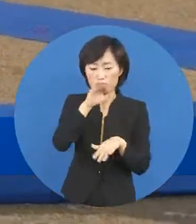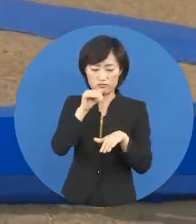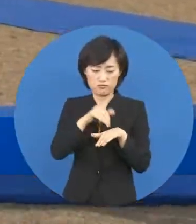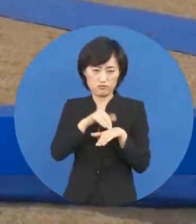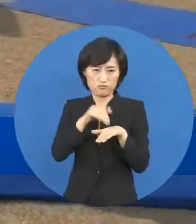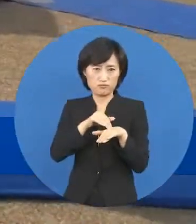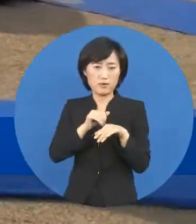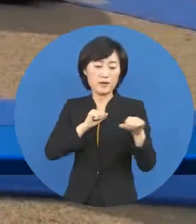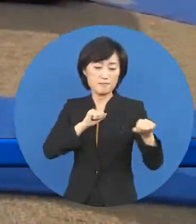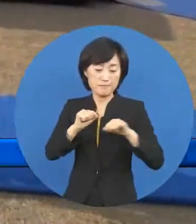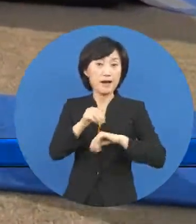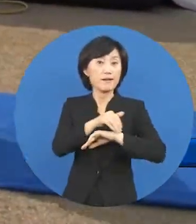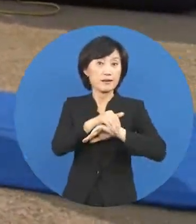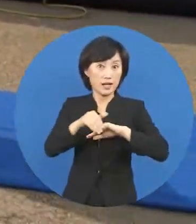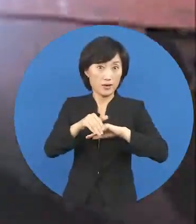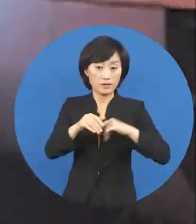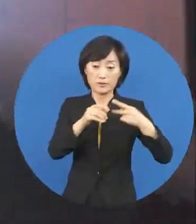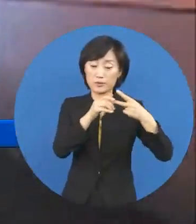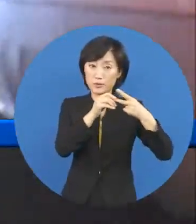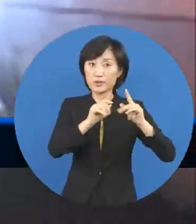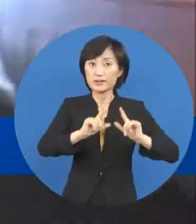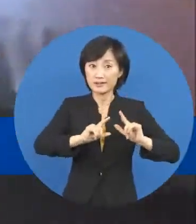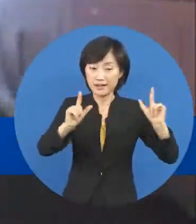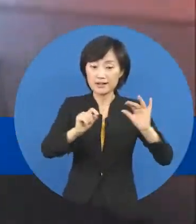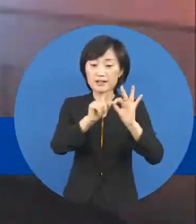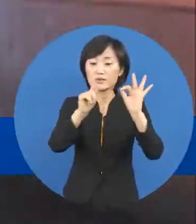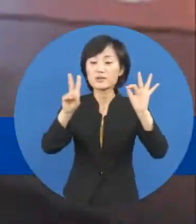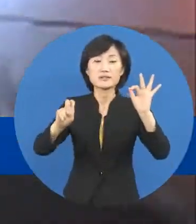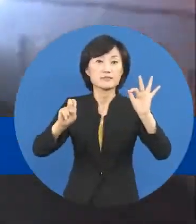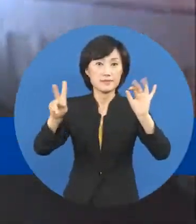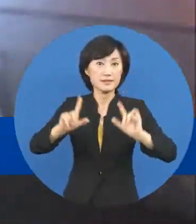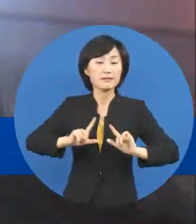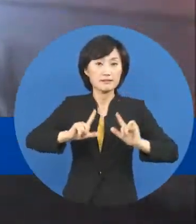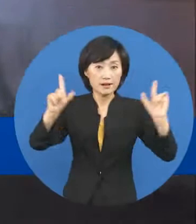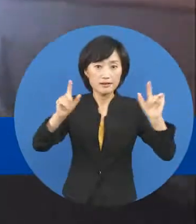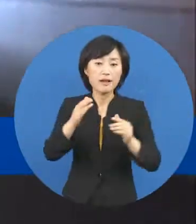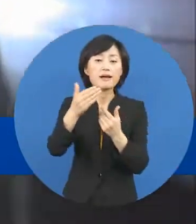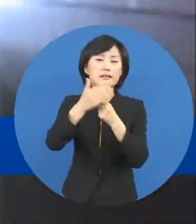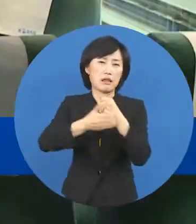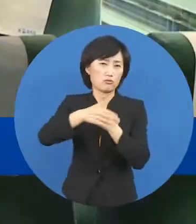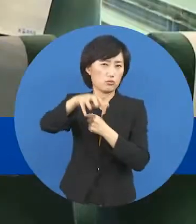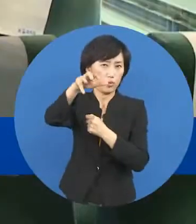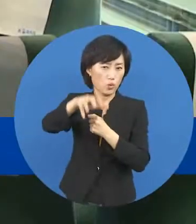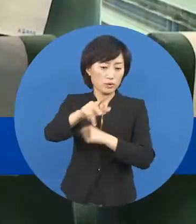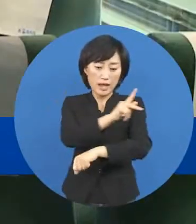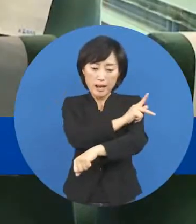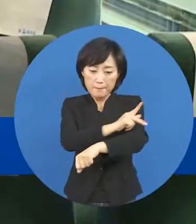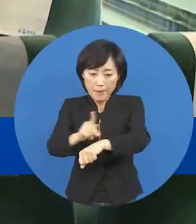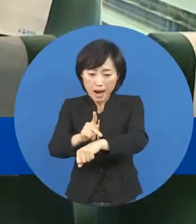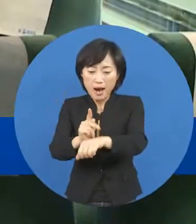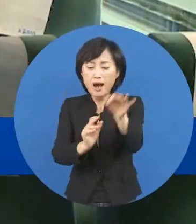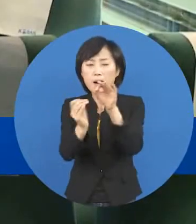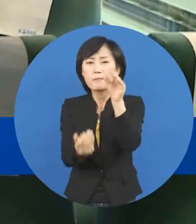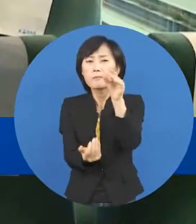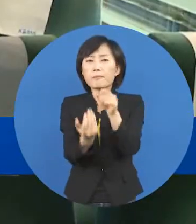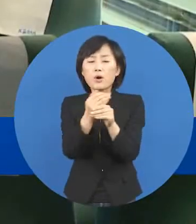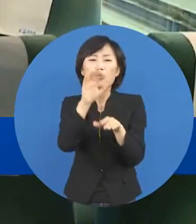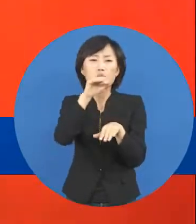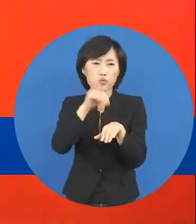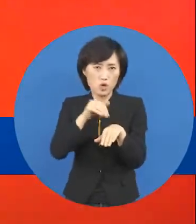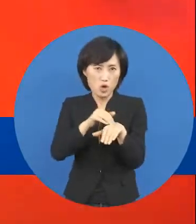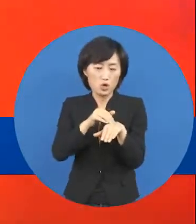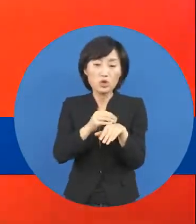가정해 현장 대응 훈련을 실시합니다. 2일차인 22일에는 대구 가천역에서 KTX 대형사고